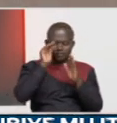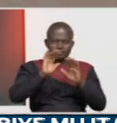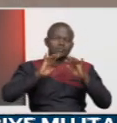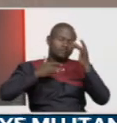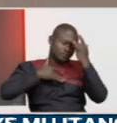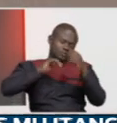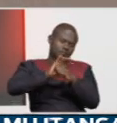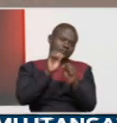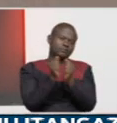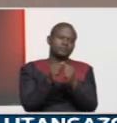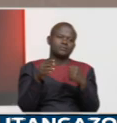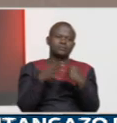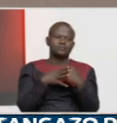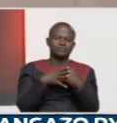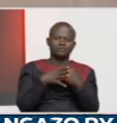cya COVID-19.